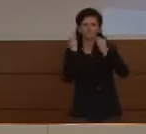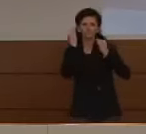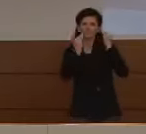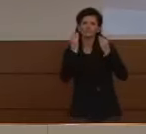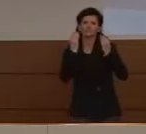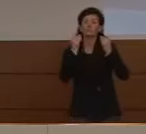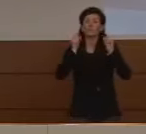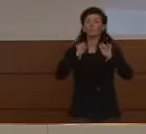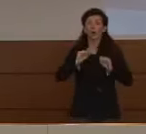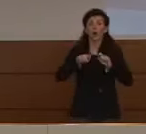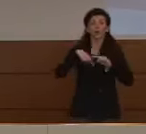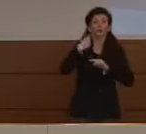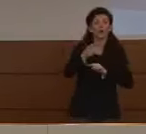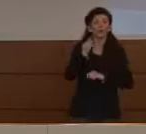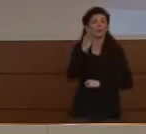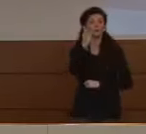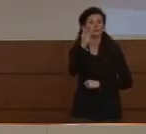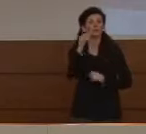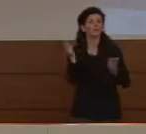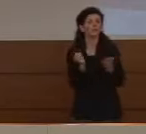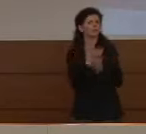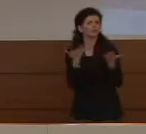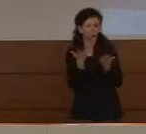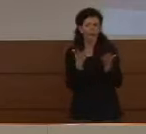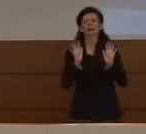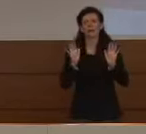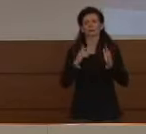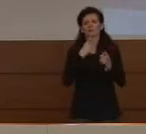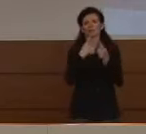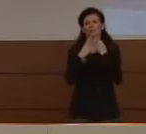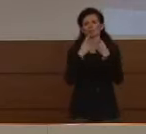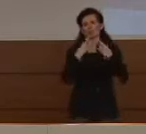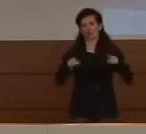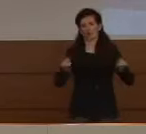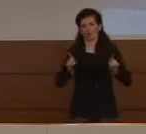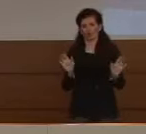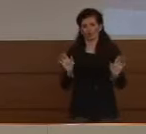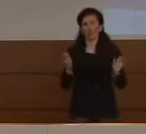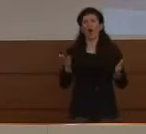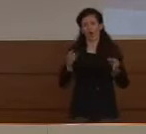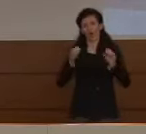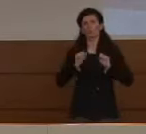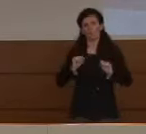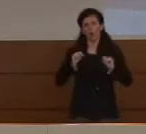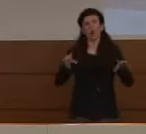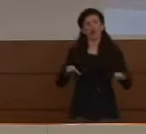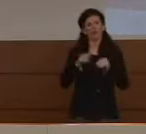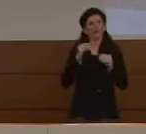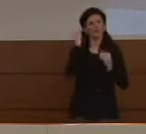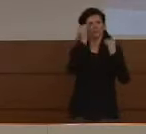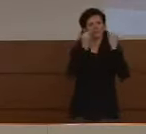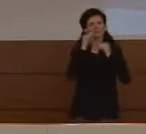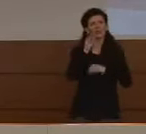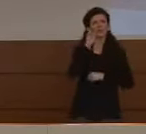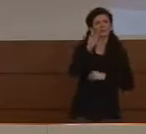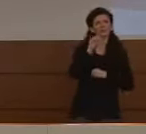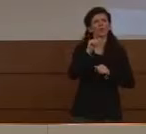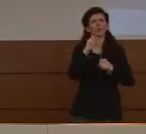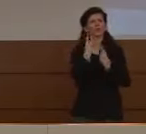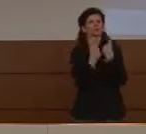dopo questo è un altro paio di maniche nel senso che è giusto iniziare a considerare tutta una serie di situazioni